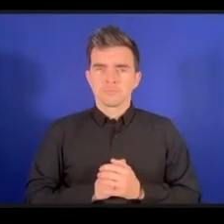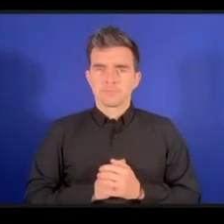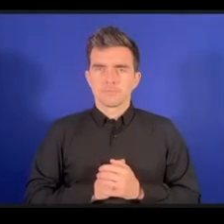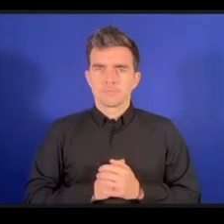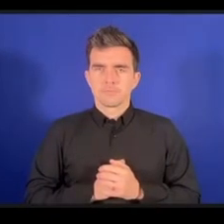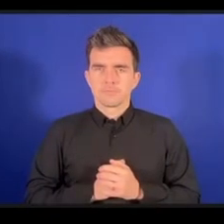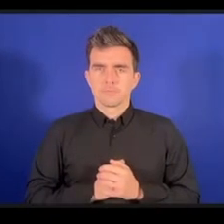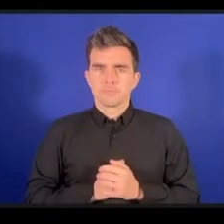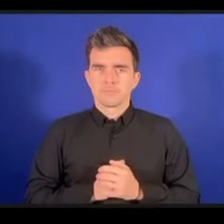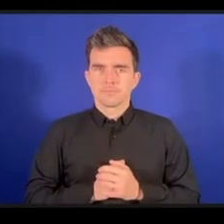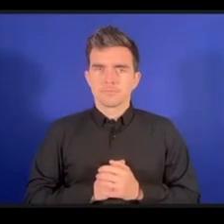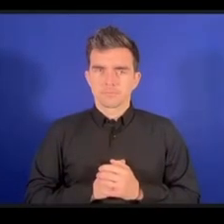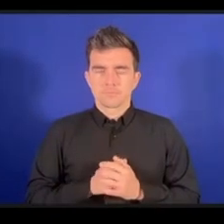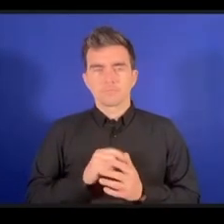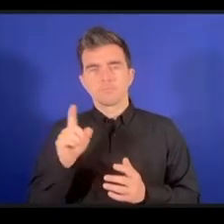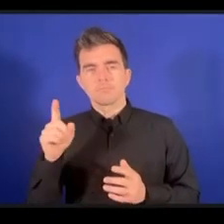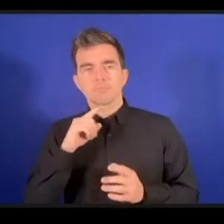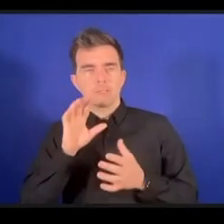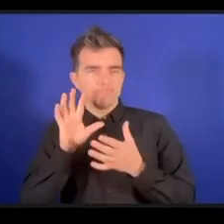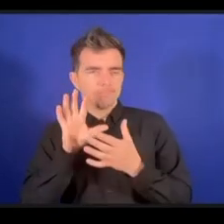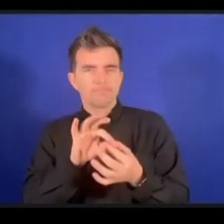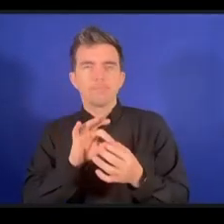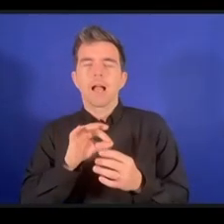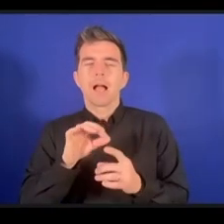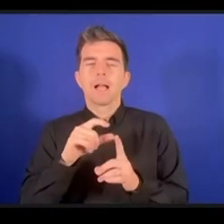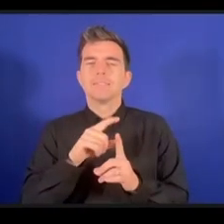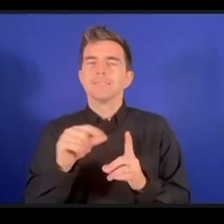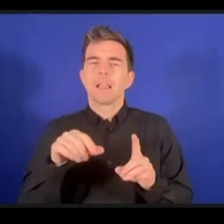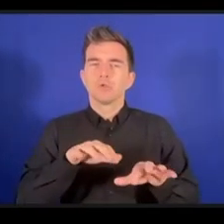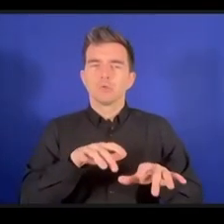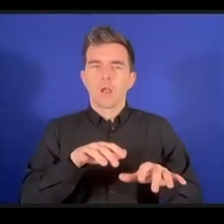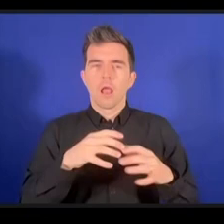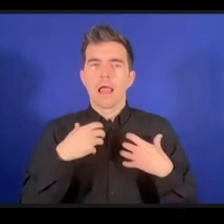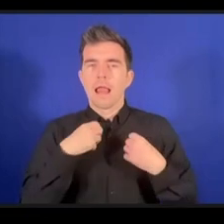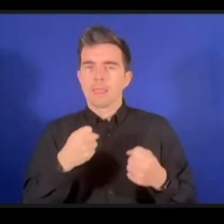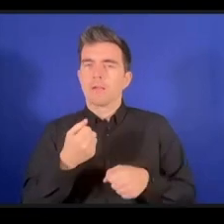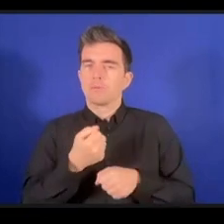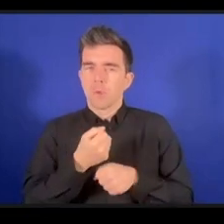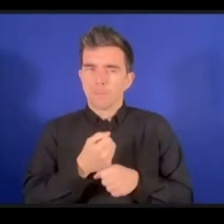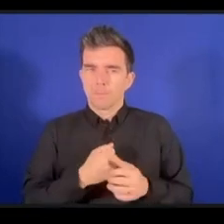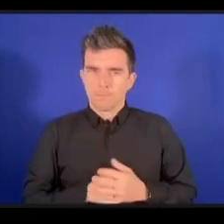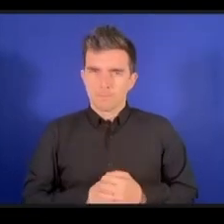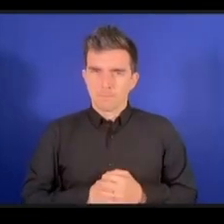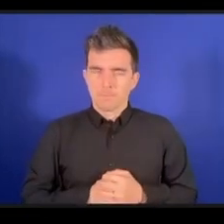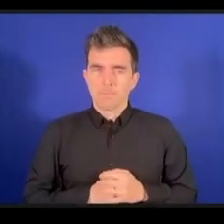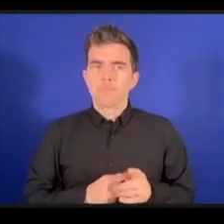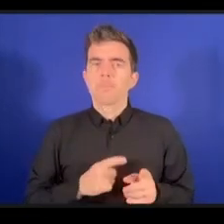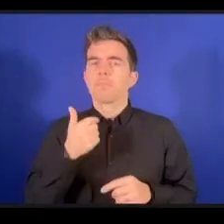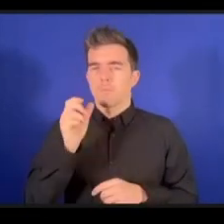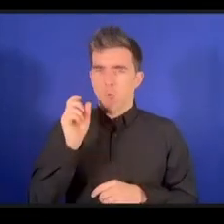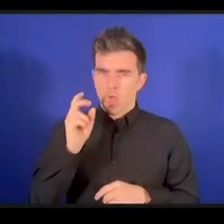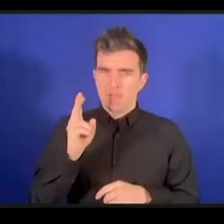Jobs。我刚才讲过了，就是数字健康与就业。那我